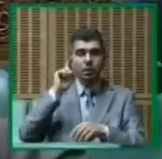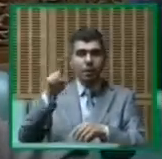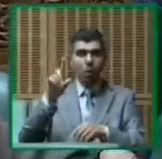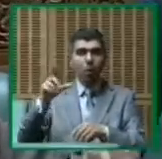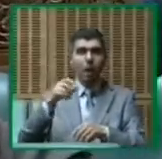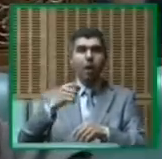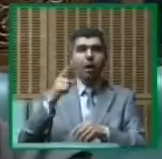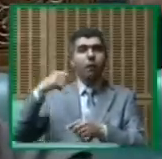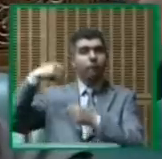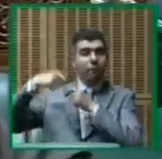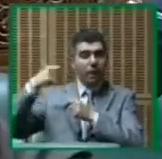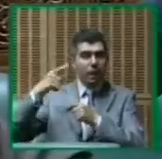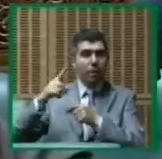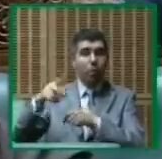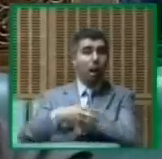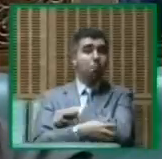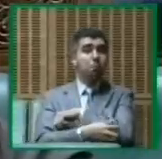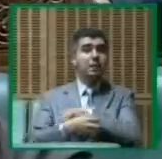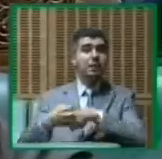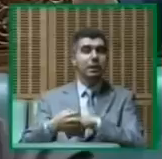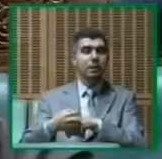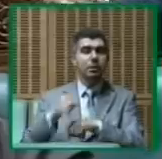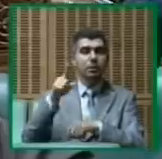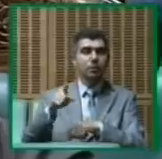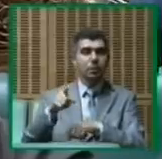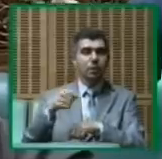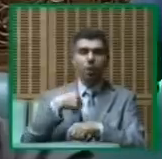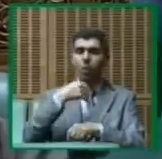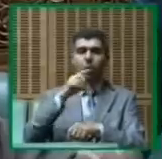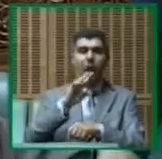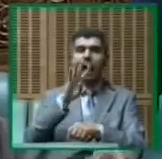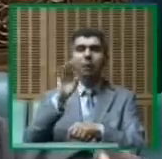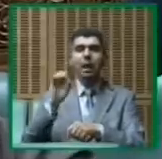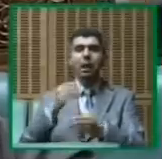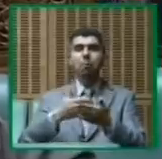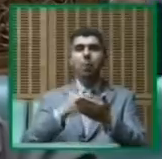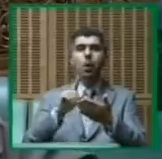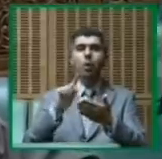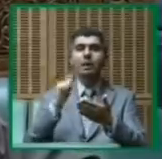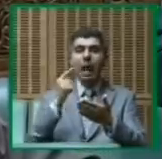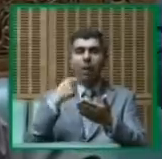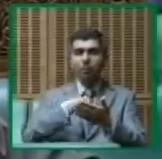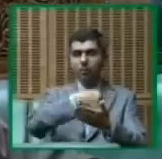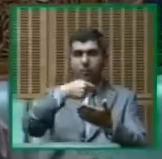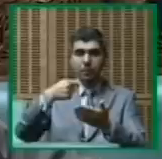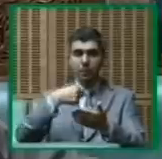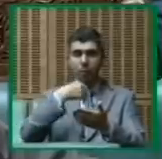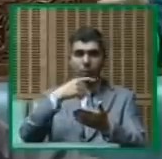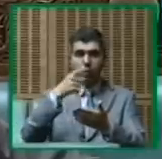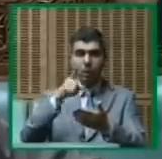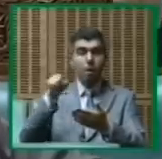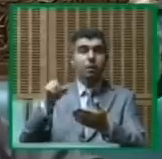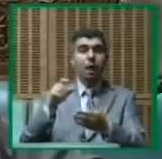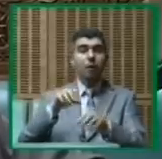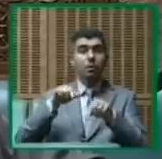الفنانة تنقول لكم على حافة الفقر، أنا ما كنطلبش منك تعطيهم 40 مليون ديال الدرهم، كنطلب منك تنظمهم. عندك أنت كوزارة،